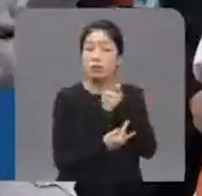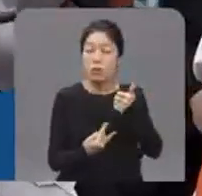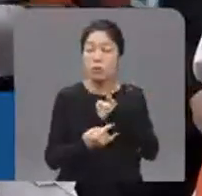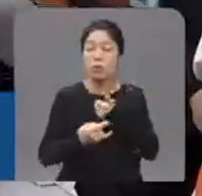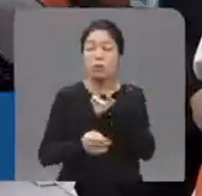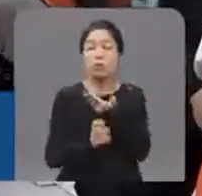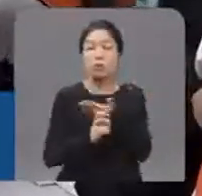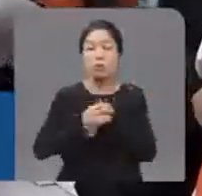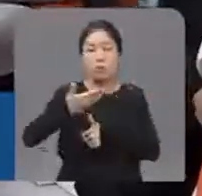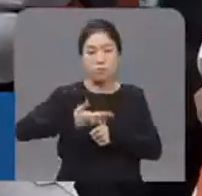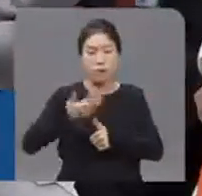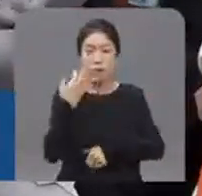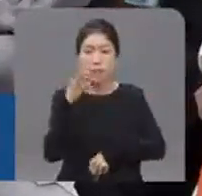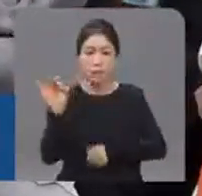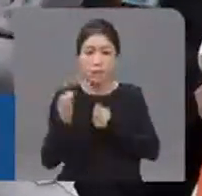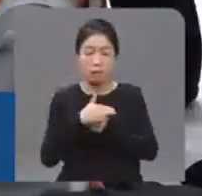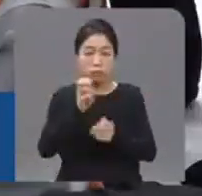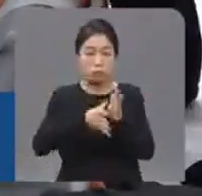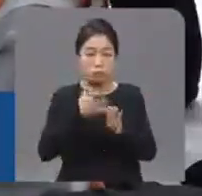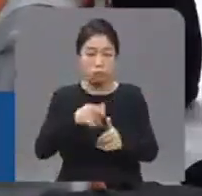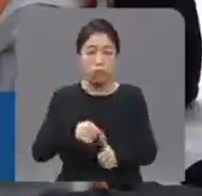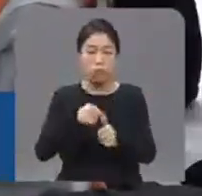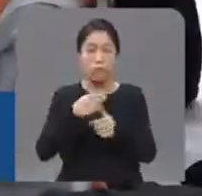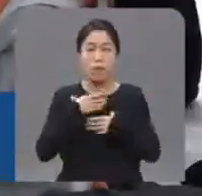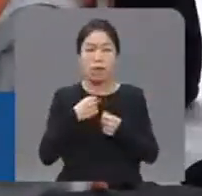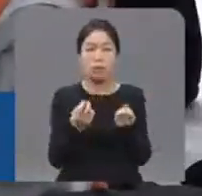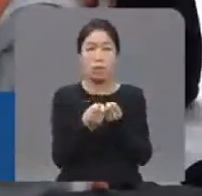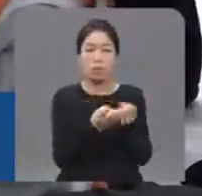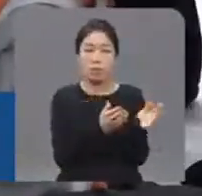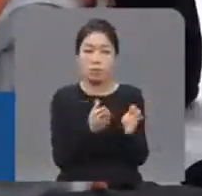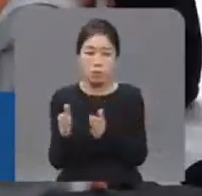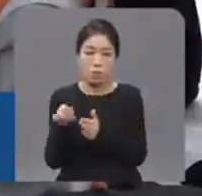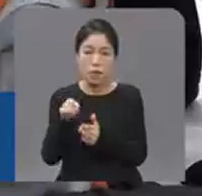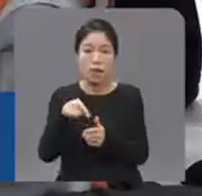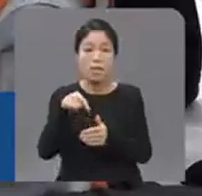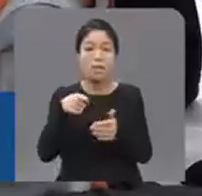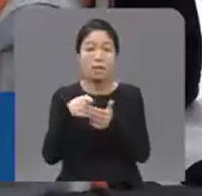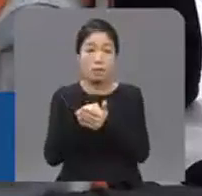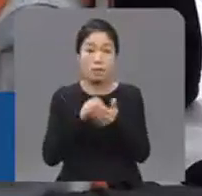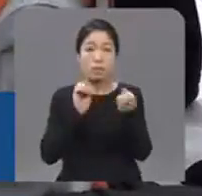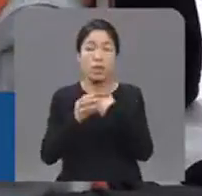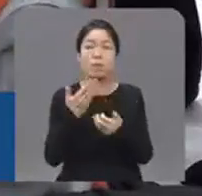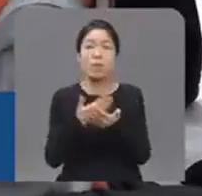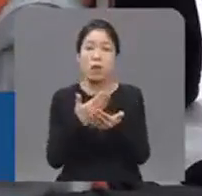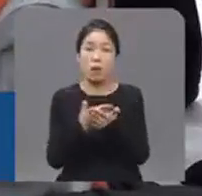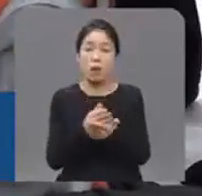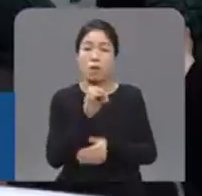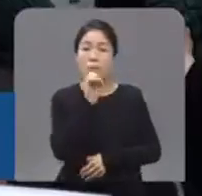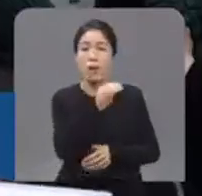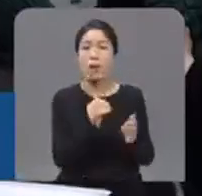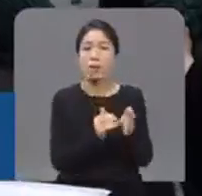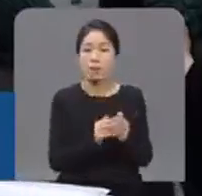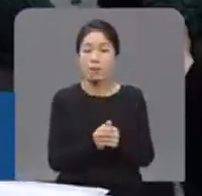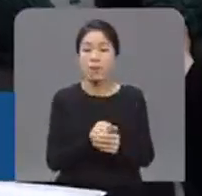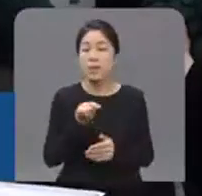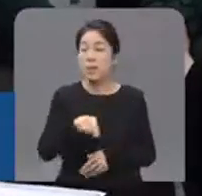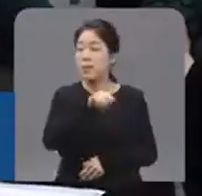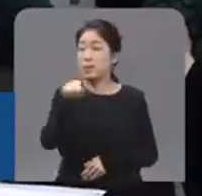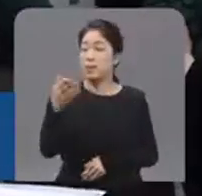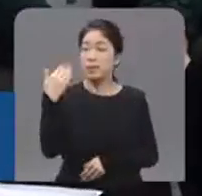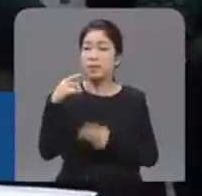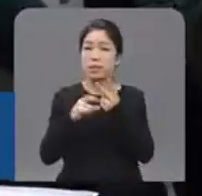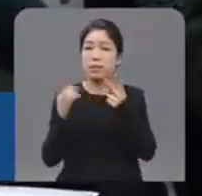인정받았다며 광주시가 고용안정방안을 마련하고 진노위 결정에 답할 차례라고 밝혔습니다. 이들은 지난